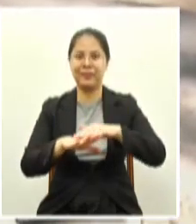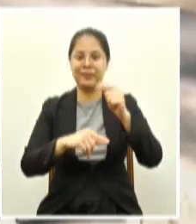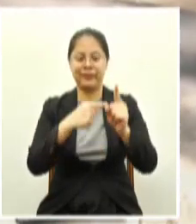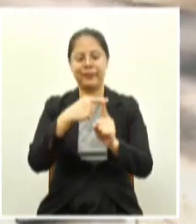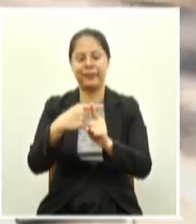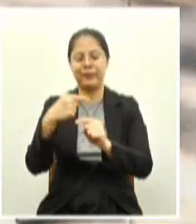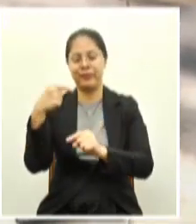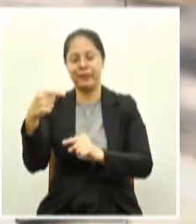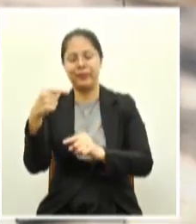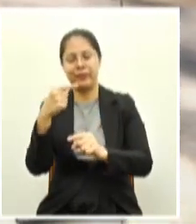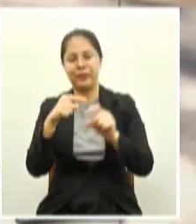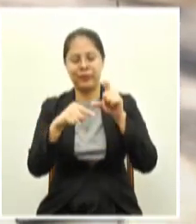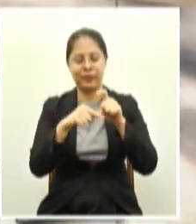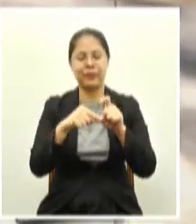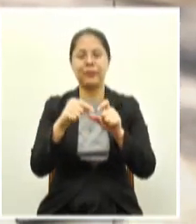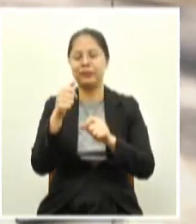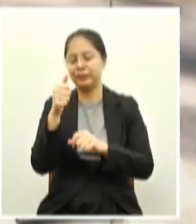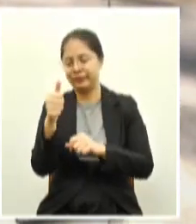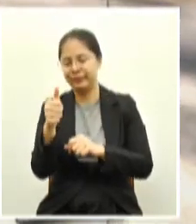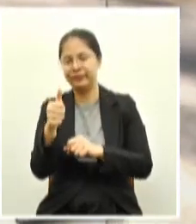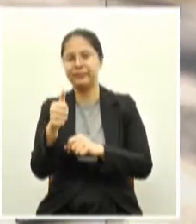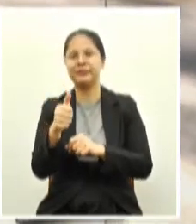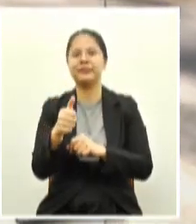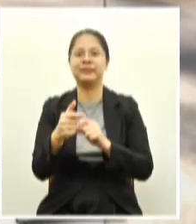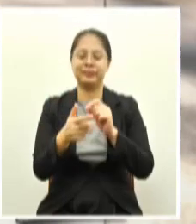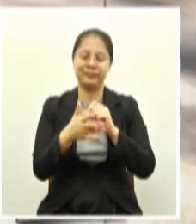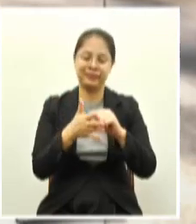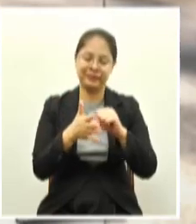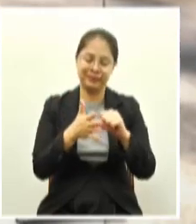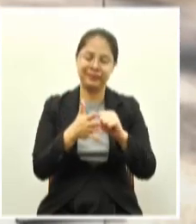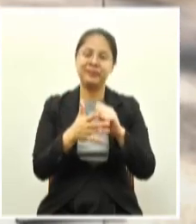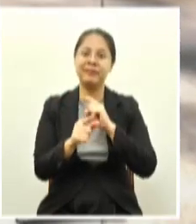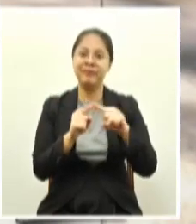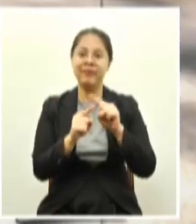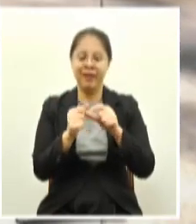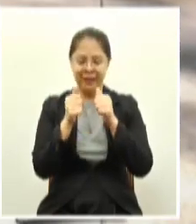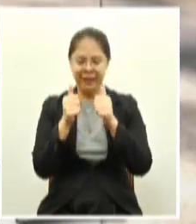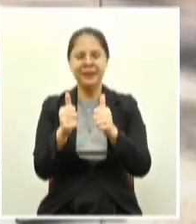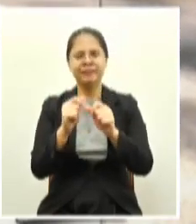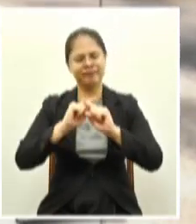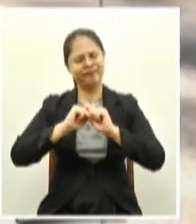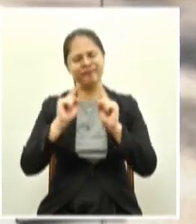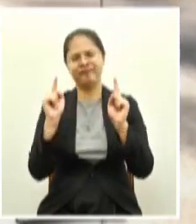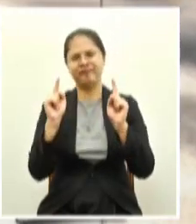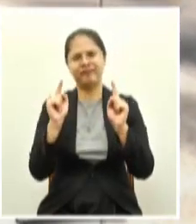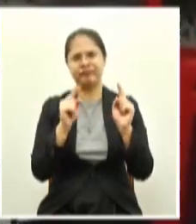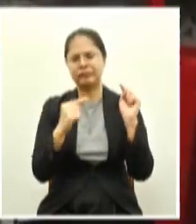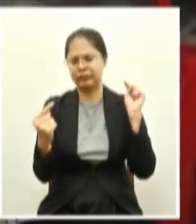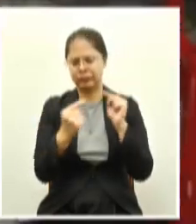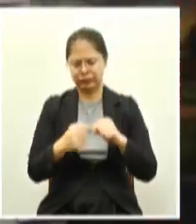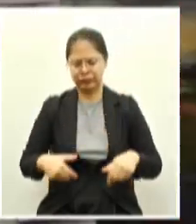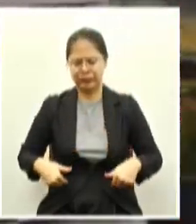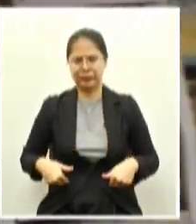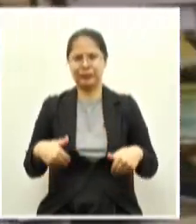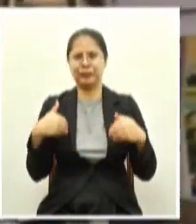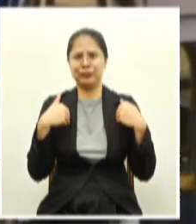าสตร์ได้เช่นการบวกลบคูณหารเลขการแก้โจทย์ปัญหาอะไรอย่างเงี้ยครับแต่ว่าคณิตศาสตร์ที่เกี่ยวข้องกับชีวิตประจำวันเน้น